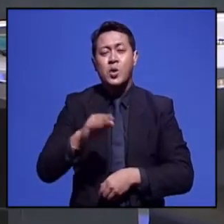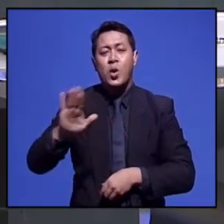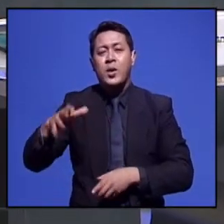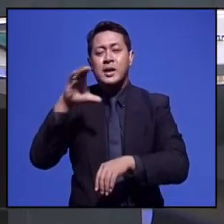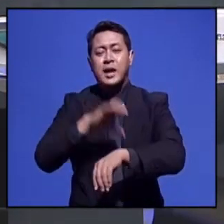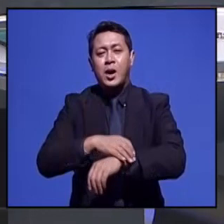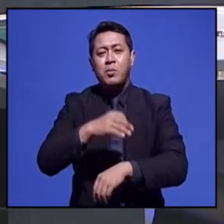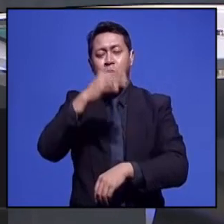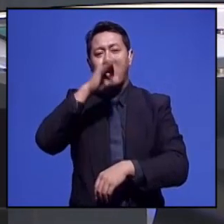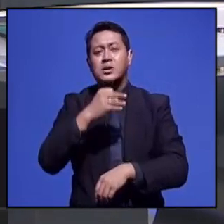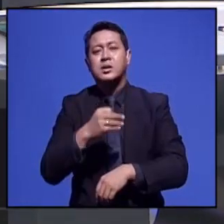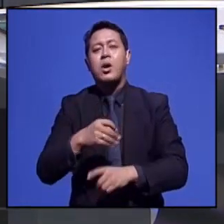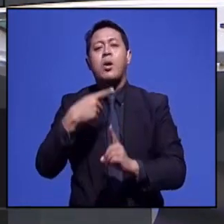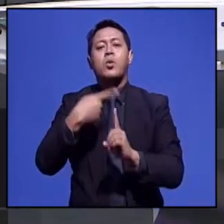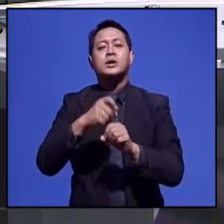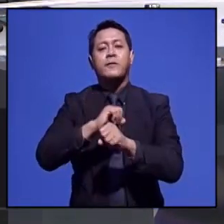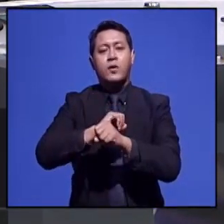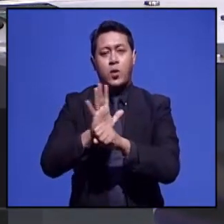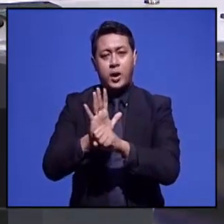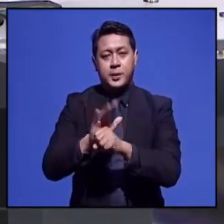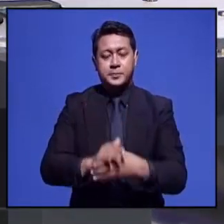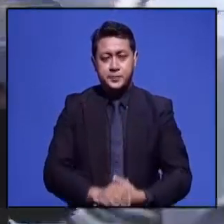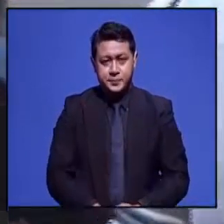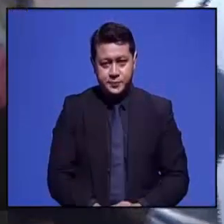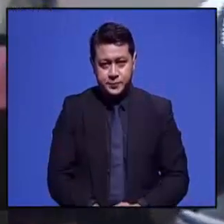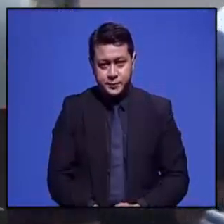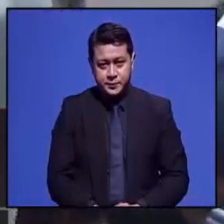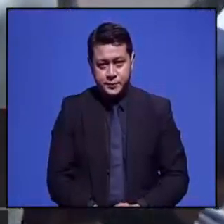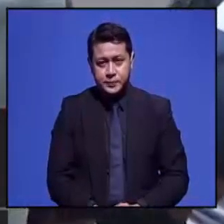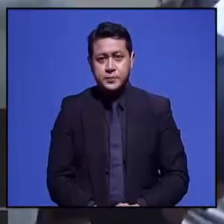yang ditangkap polisi diketahui positif COVID-19.